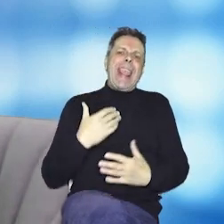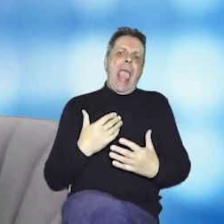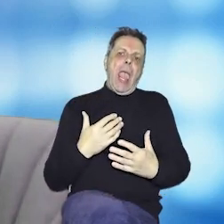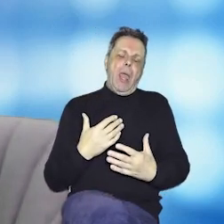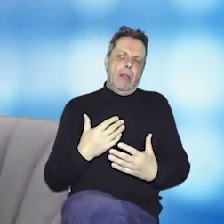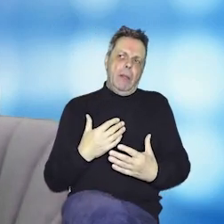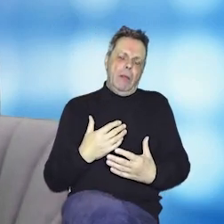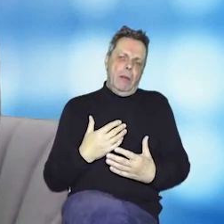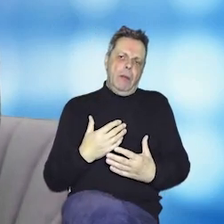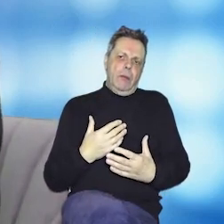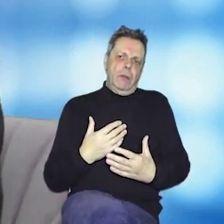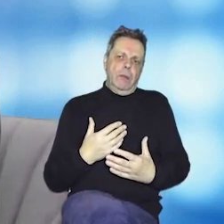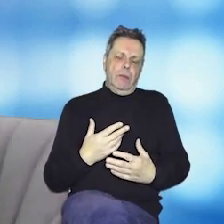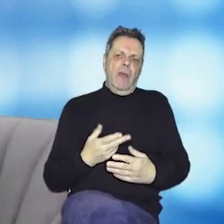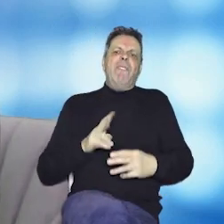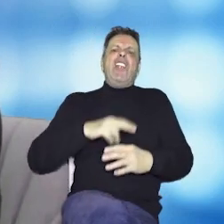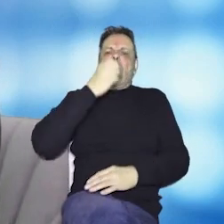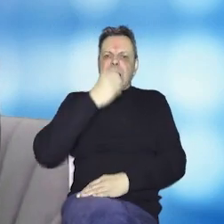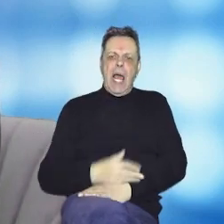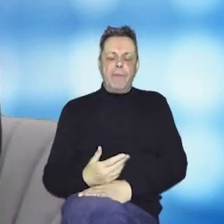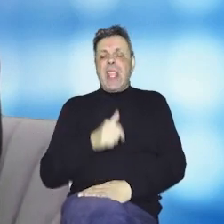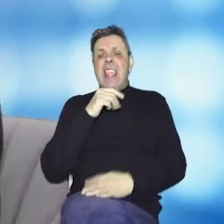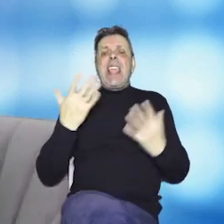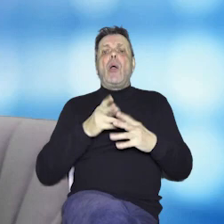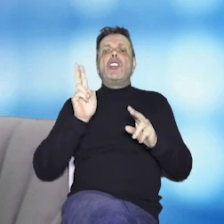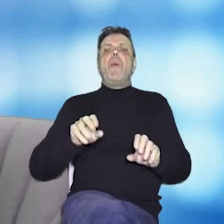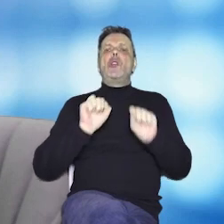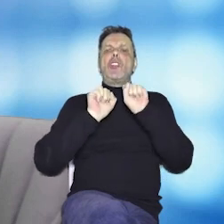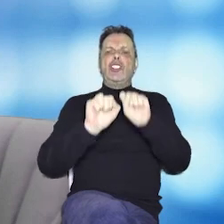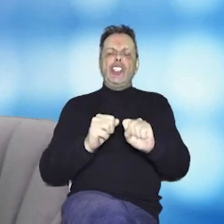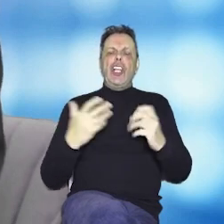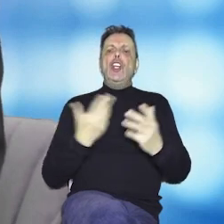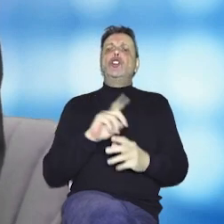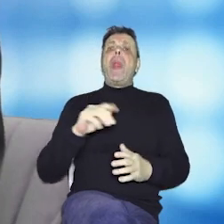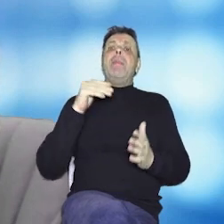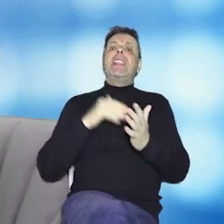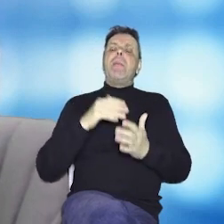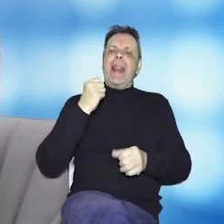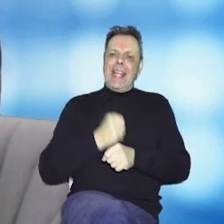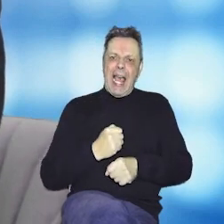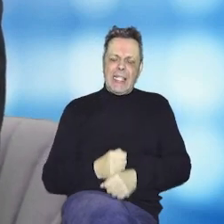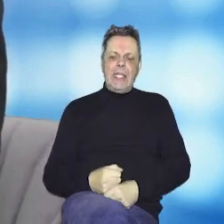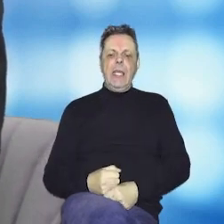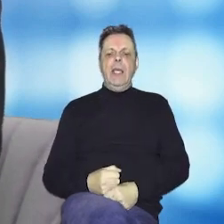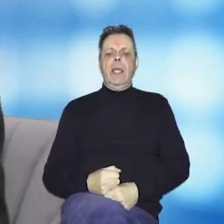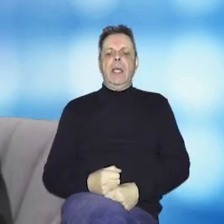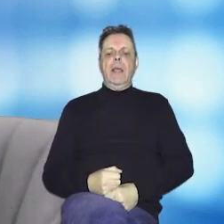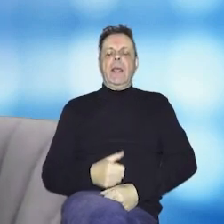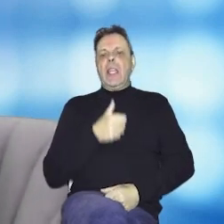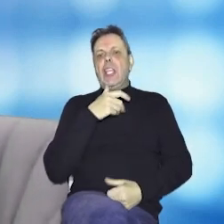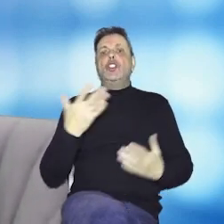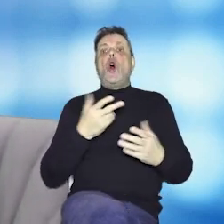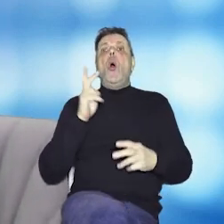zla, ali isto tako na koji način se možemo zaštititi, što ne bismo trebali činiti, odnosno čega bi se